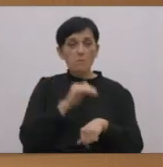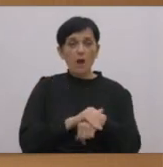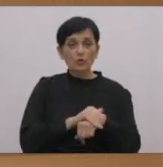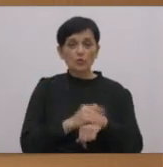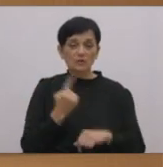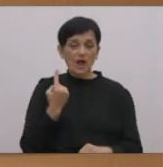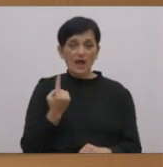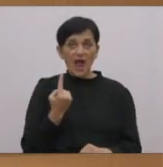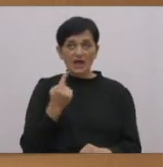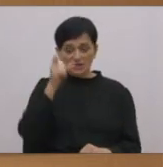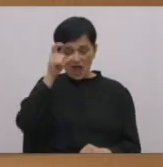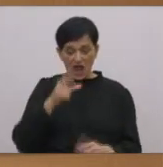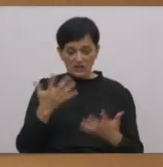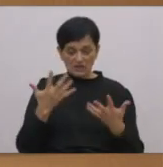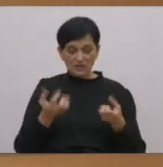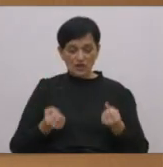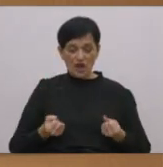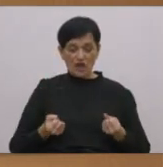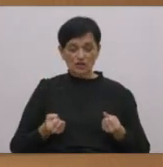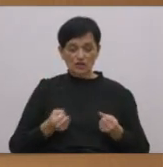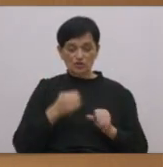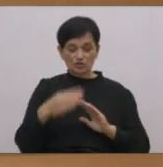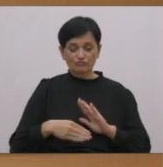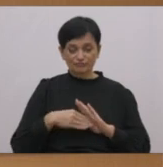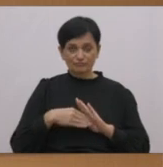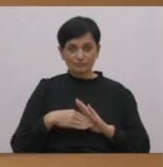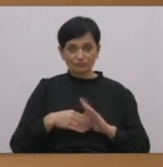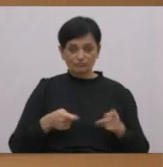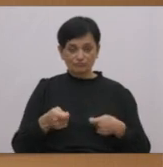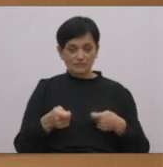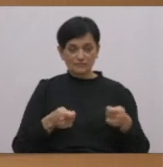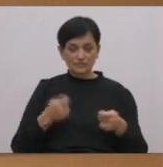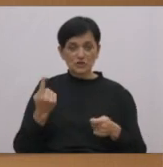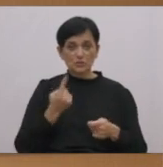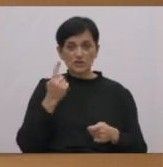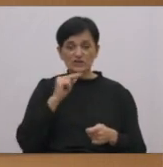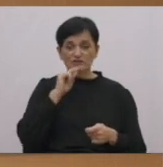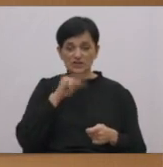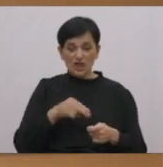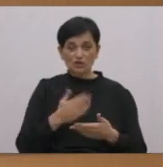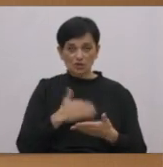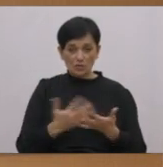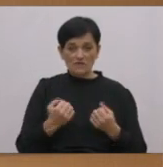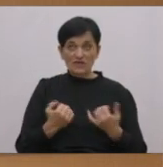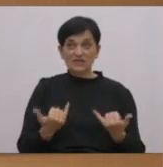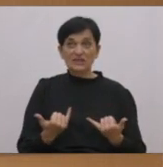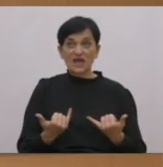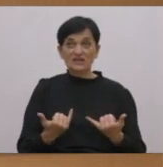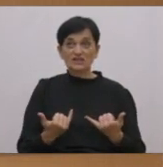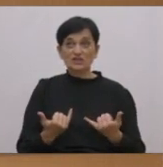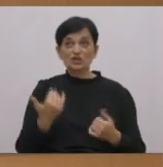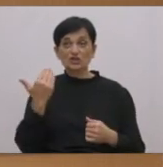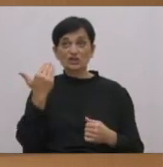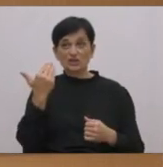ერთი ადამიანის ხელშია მოქცეული. და მივიღეთ პირველი დანაშაულებრივი შედეგი დღეს,